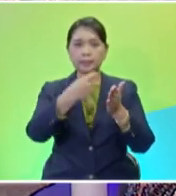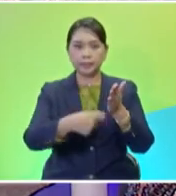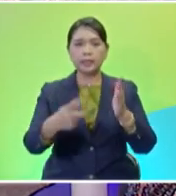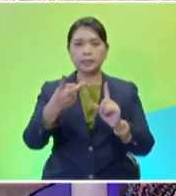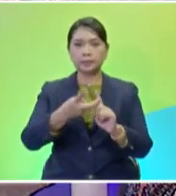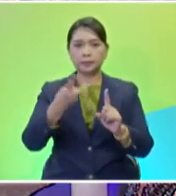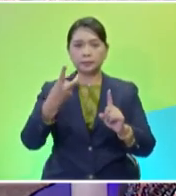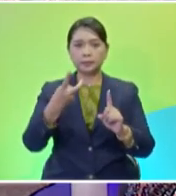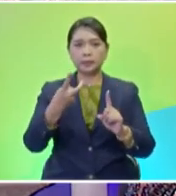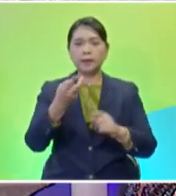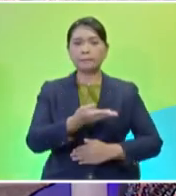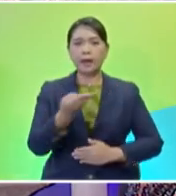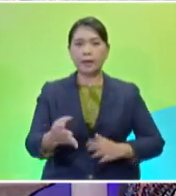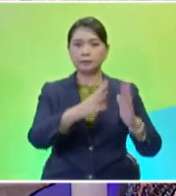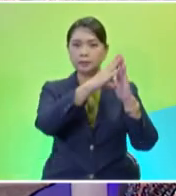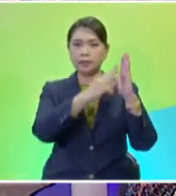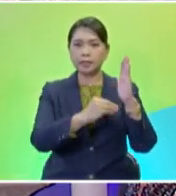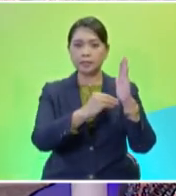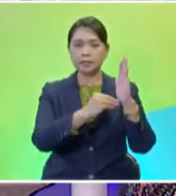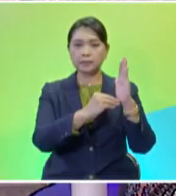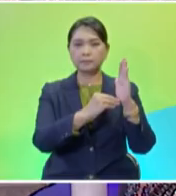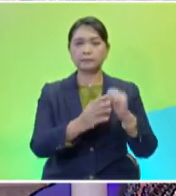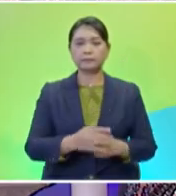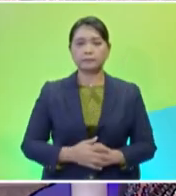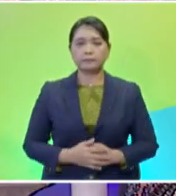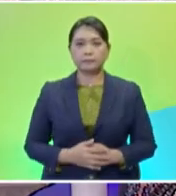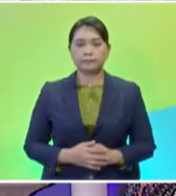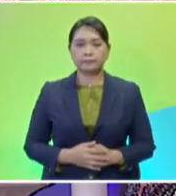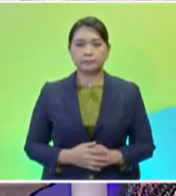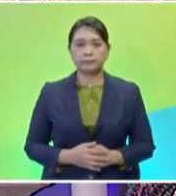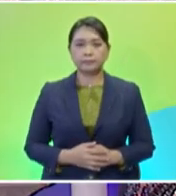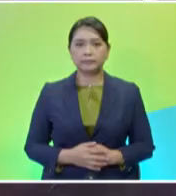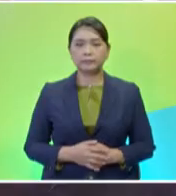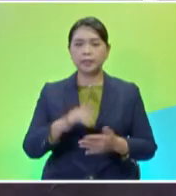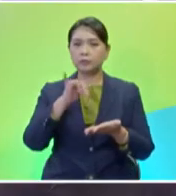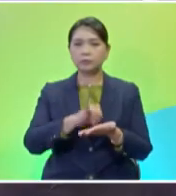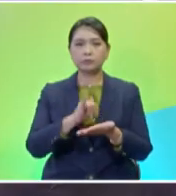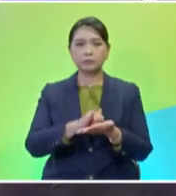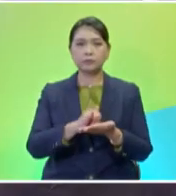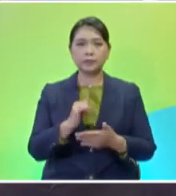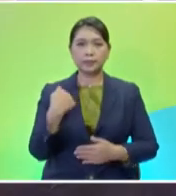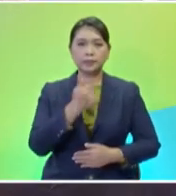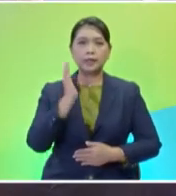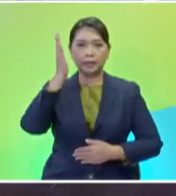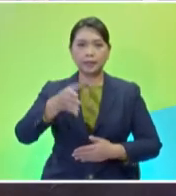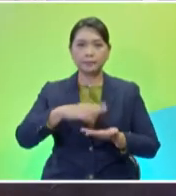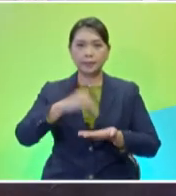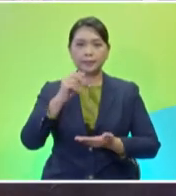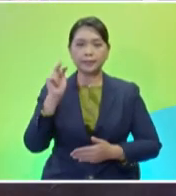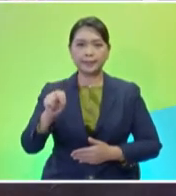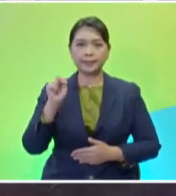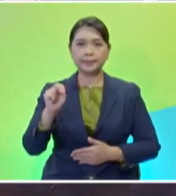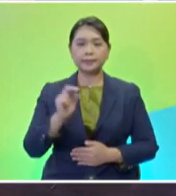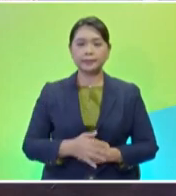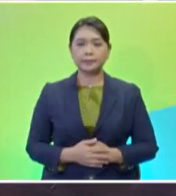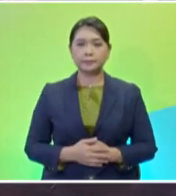bahan teks baru-baru meraih ikan Prabu itulah dia yang bakal kita pelajari pada hari ini hah kita